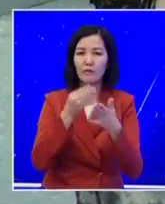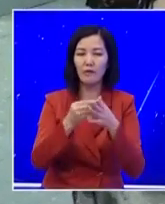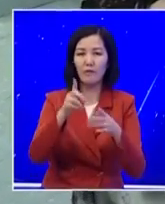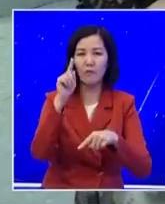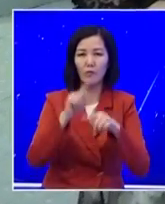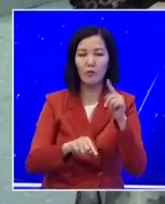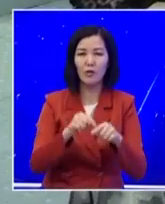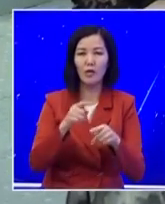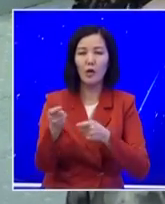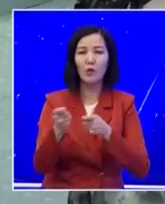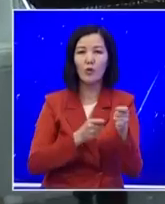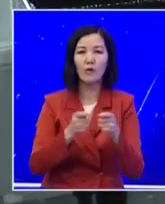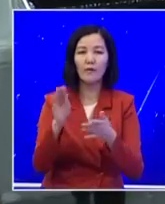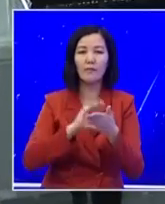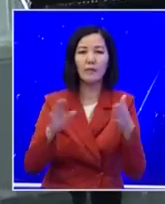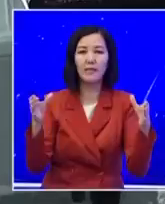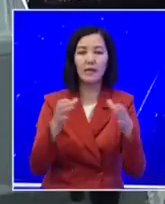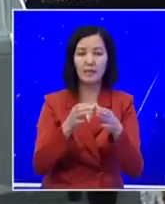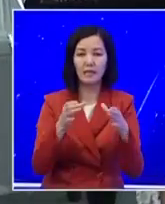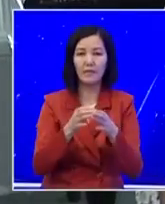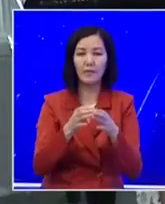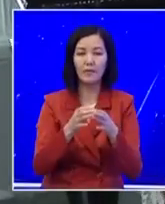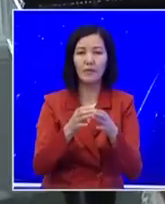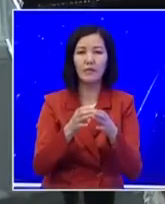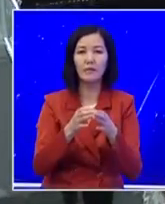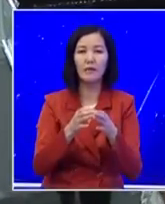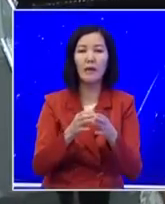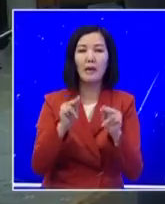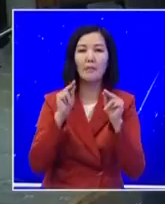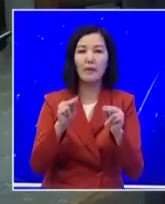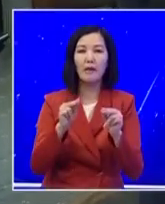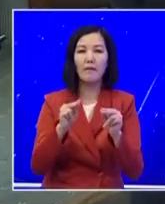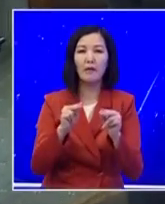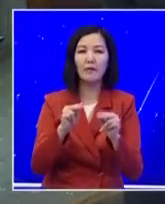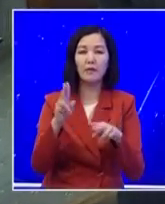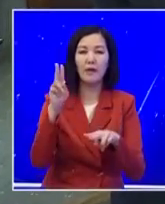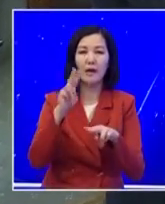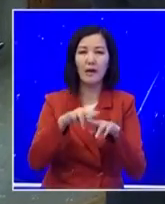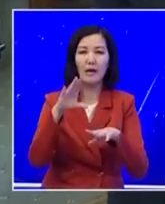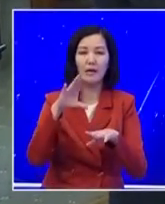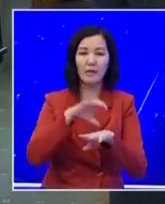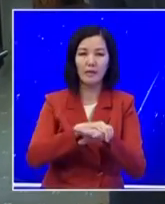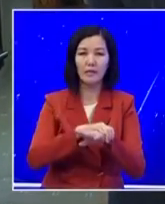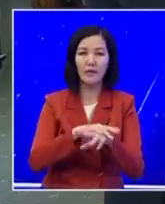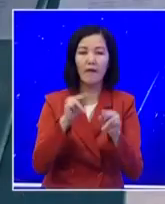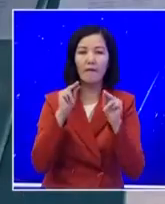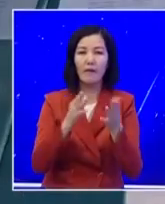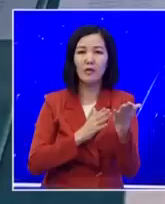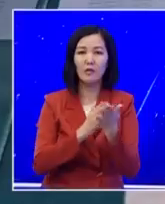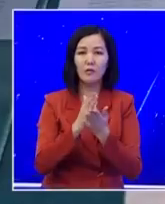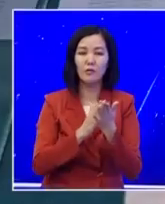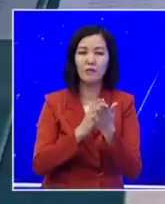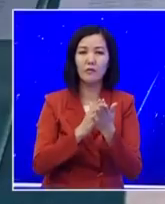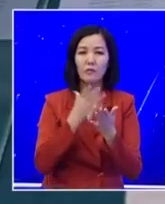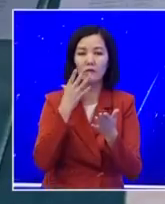руководил Союзом писателей Казахстана. Как утверждают ученые, для придания правомерности своему аресту власти приписали верно служившему своему народу